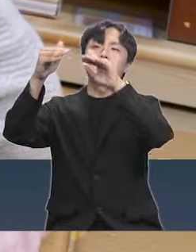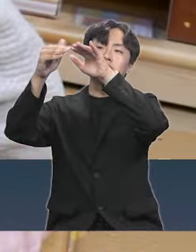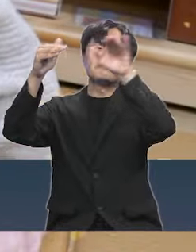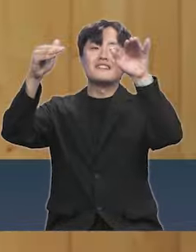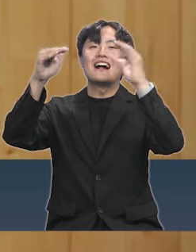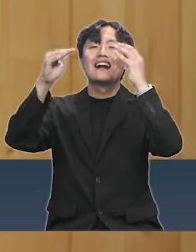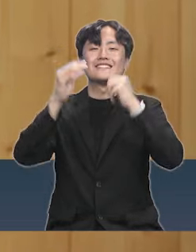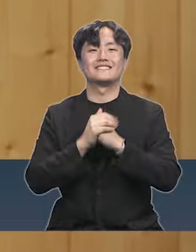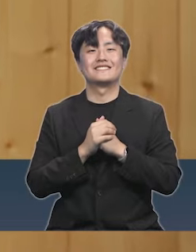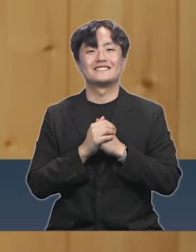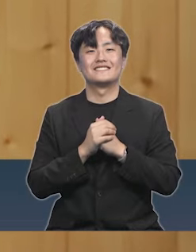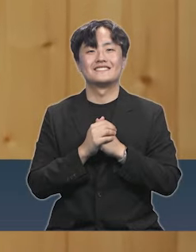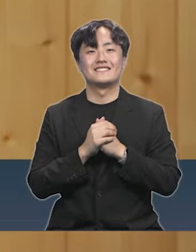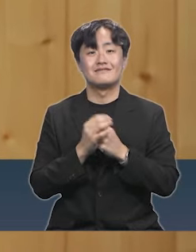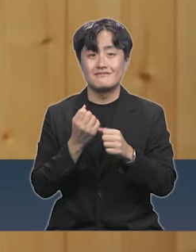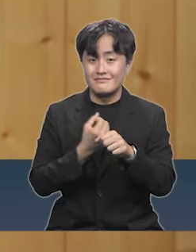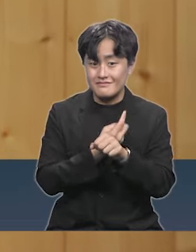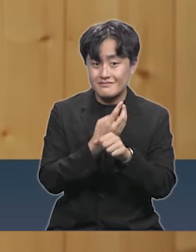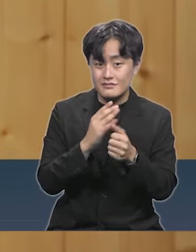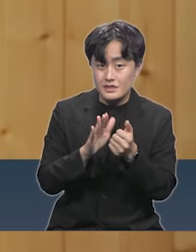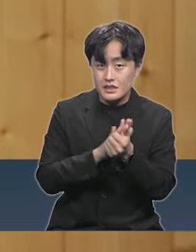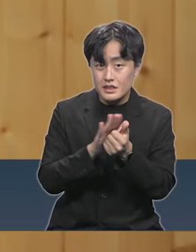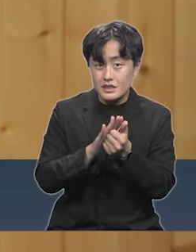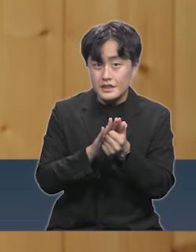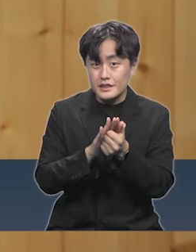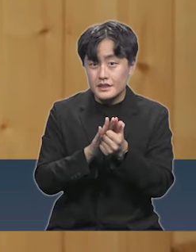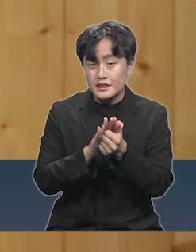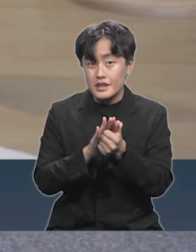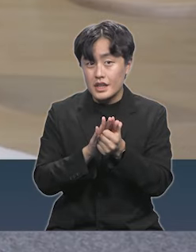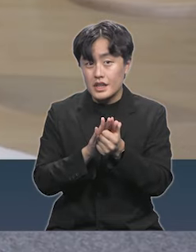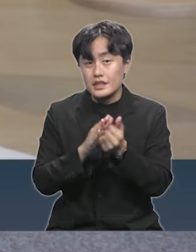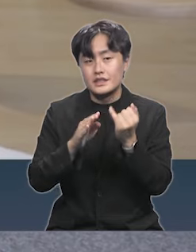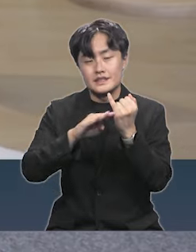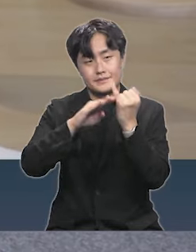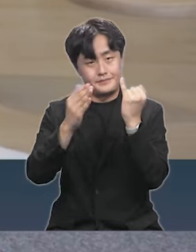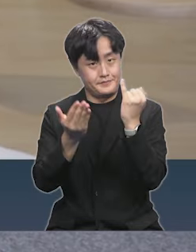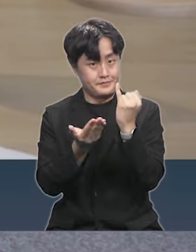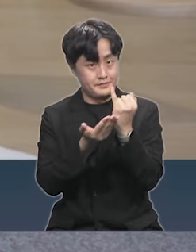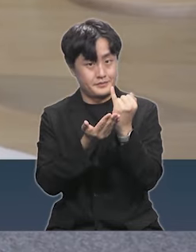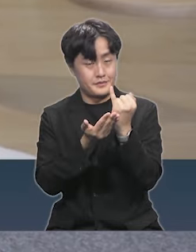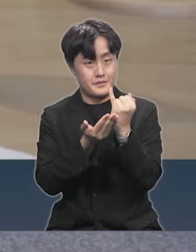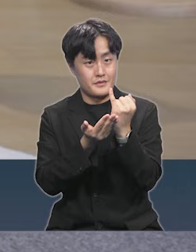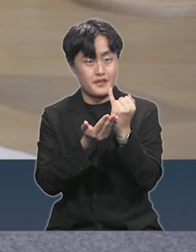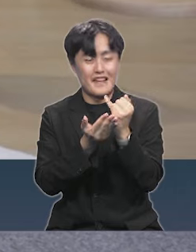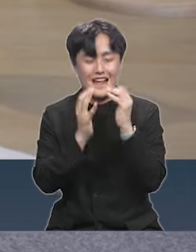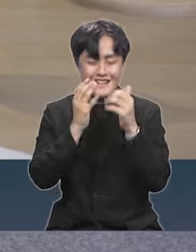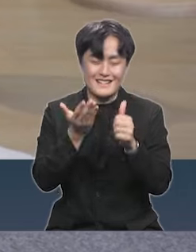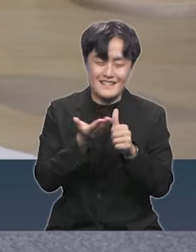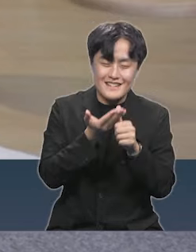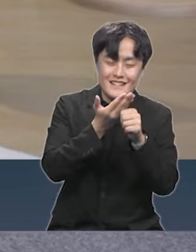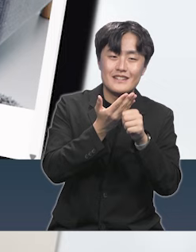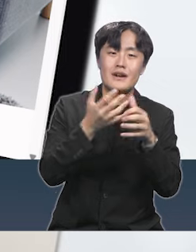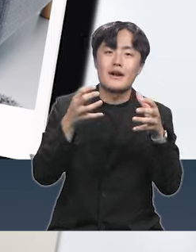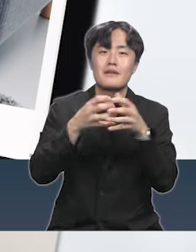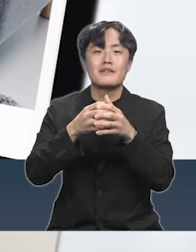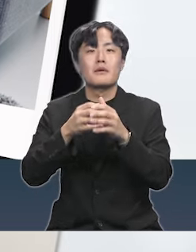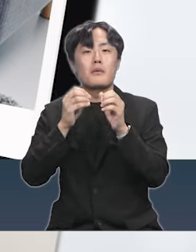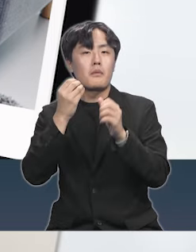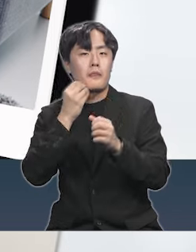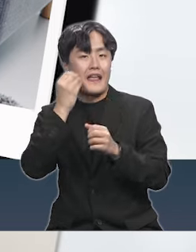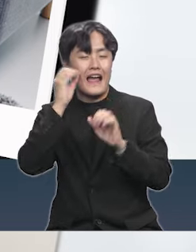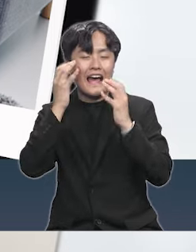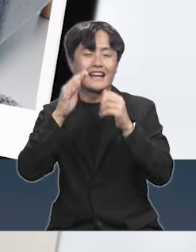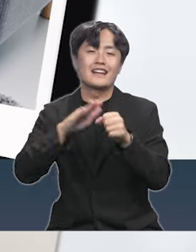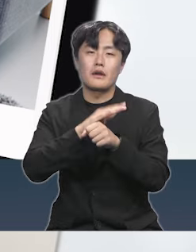이상에서 2세 영합니다 시간제 보육서비스 제공 기간은 임신가 동합 포털 아이 사랑에서